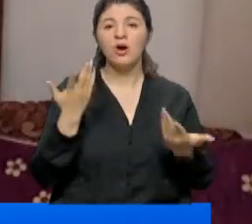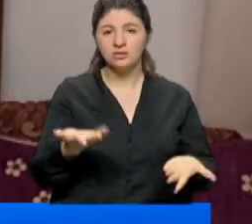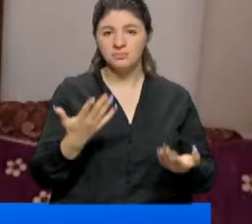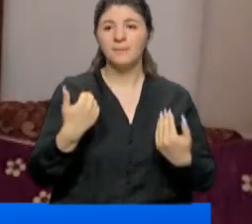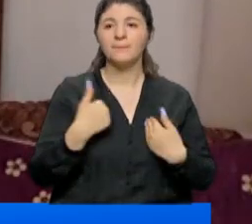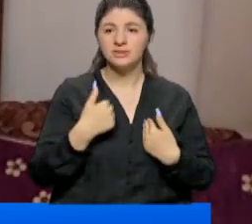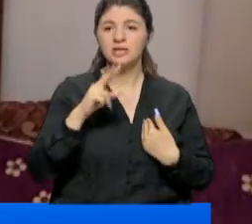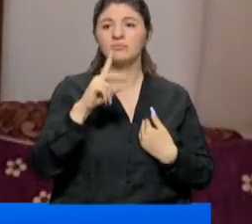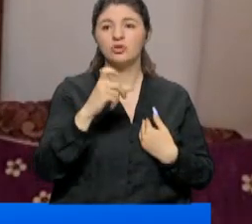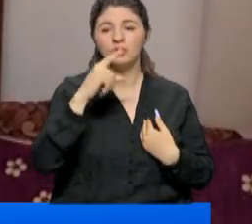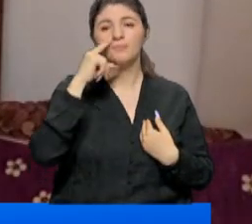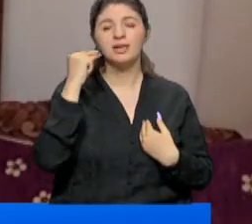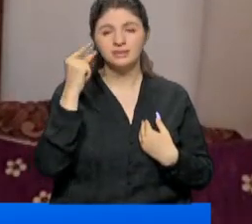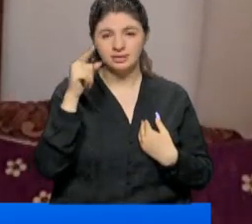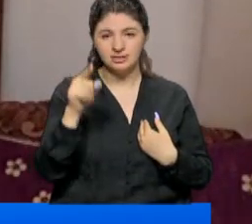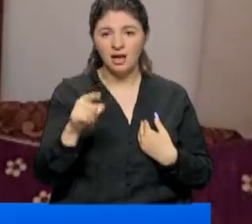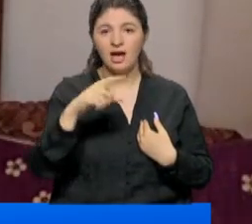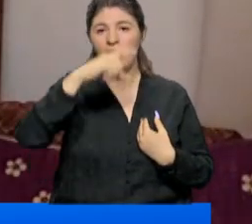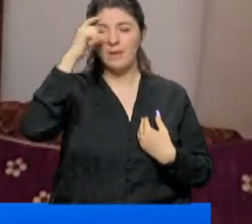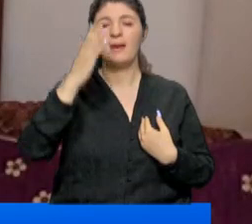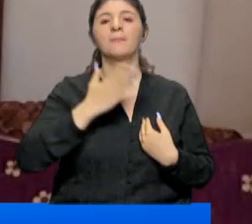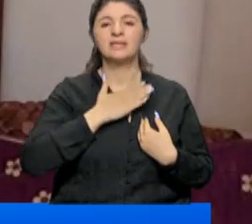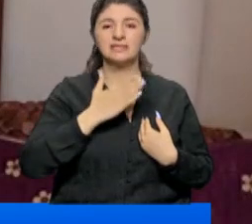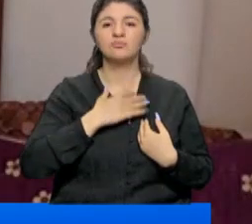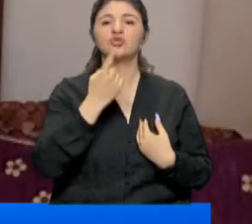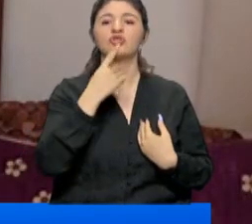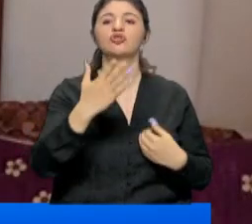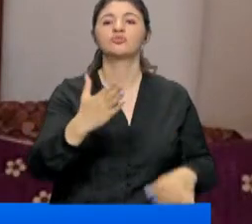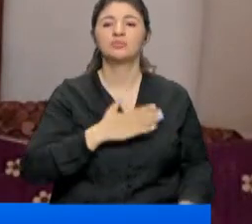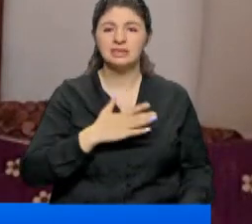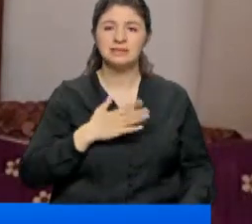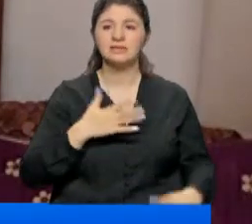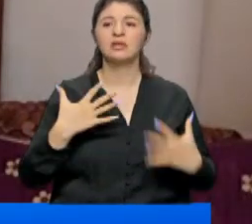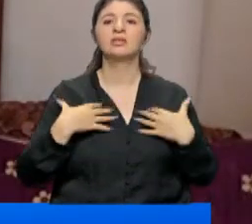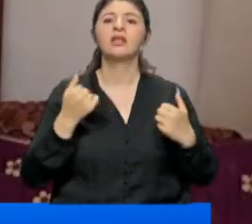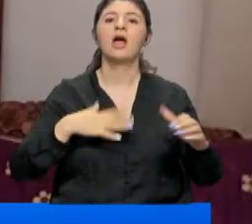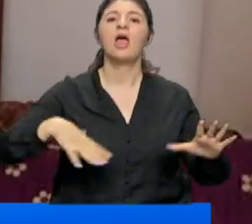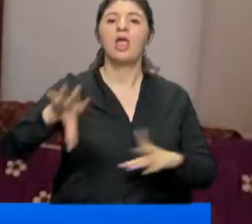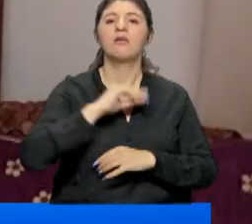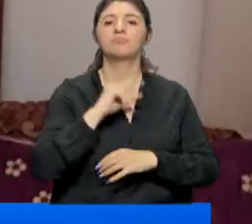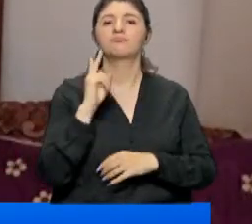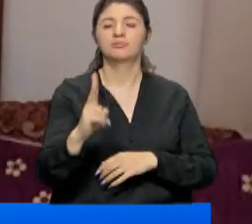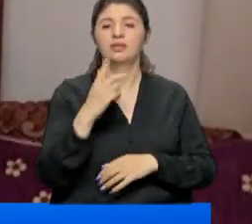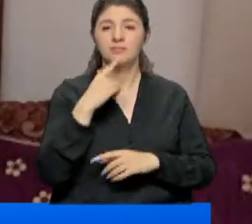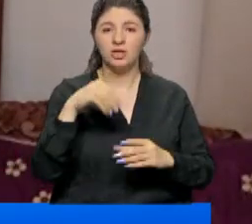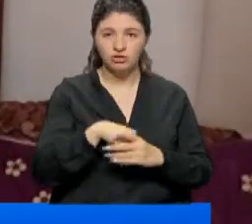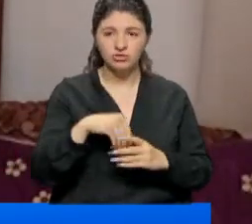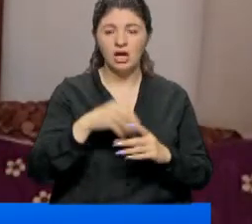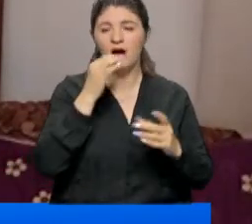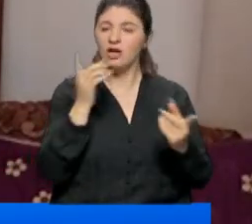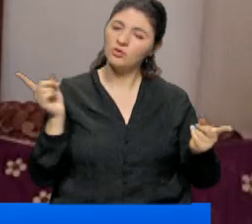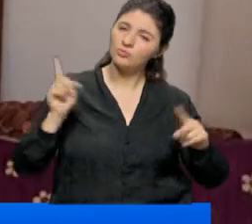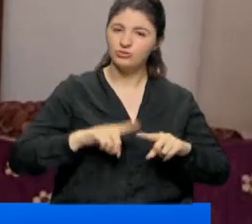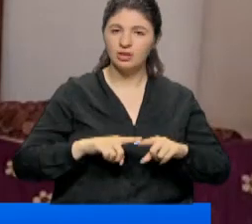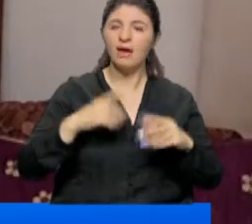biz 29 Mayısta emeklisin sözbizim sağlık hepimizin demek için Ankara'da